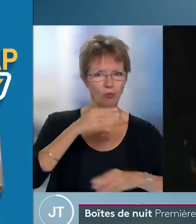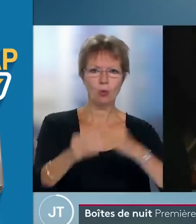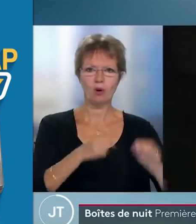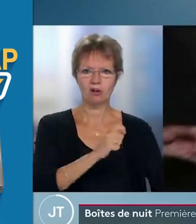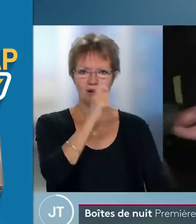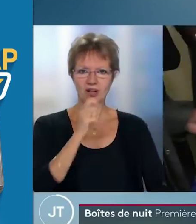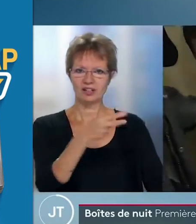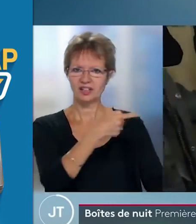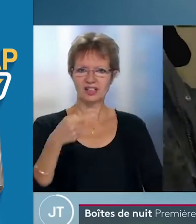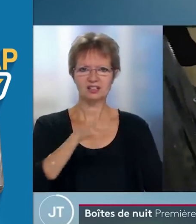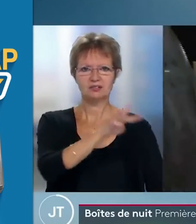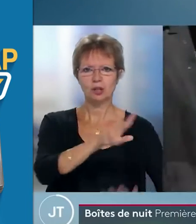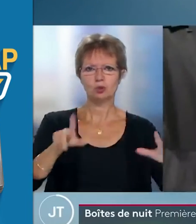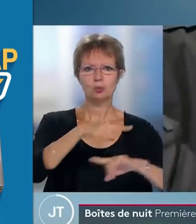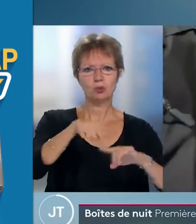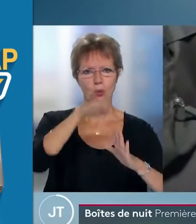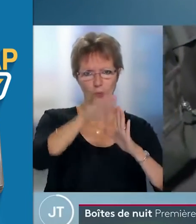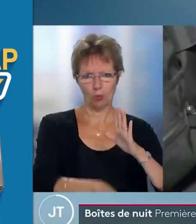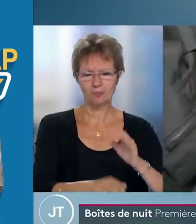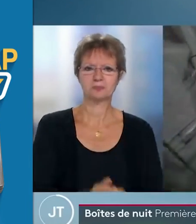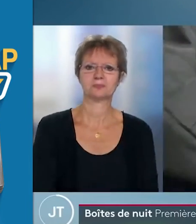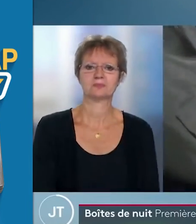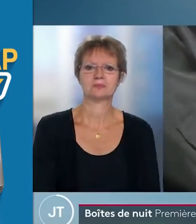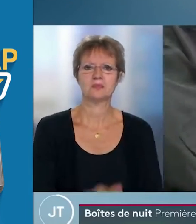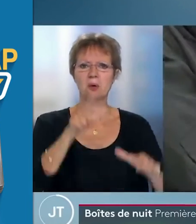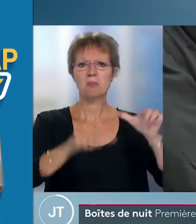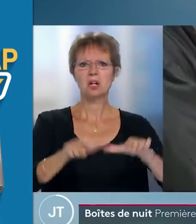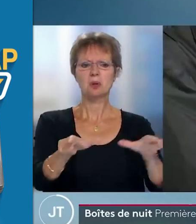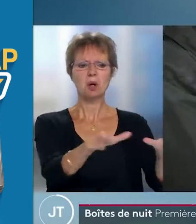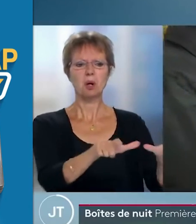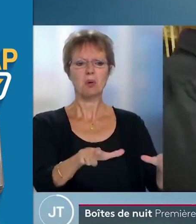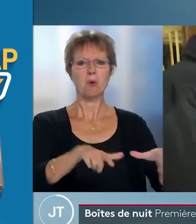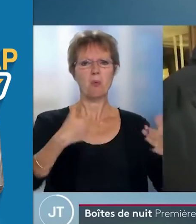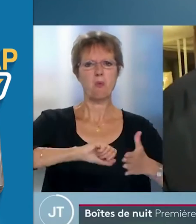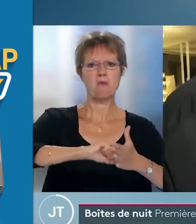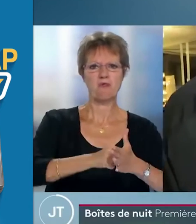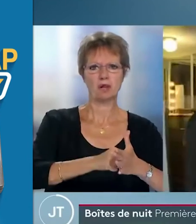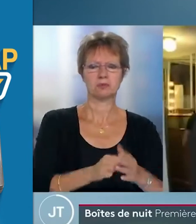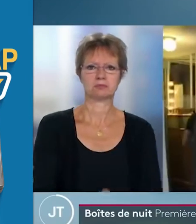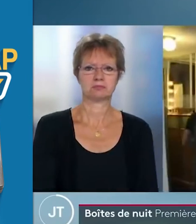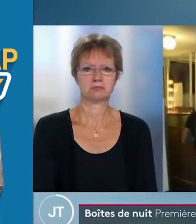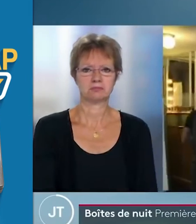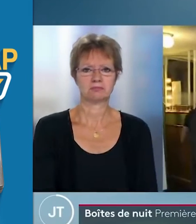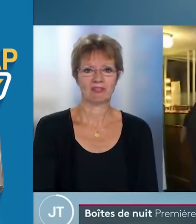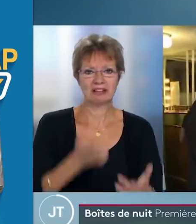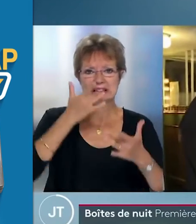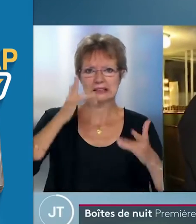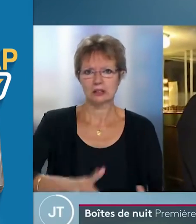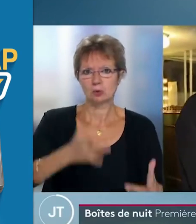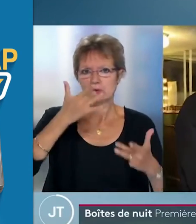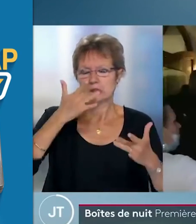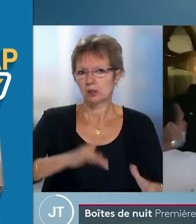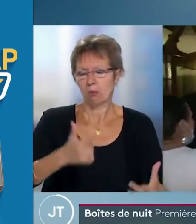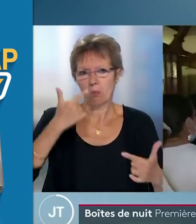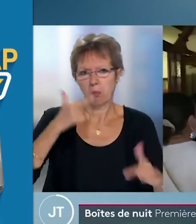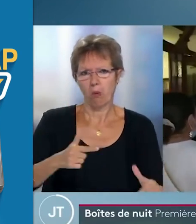test négatif de moins de 48 heures. Les videurs sont intransigeants. Non, je l'ai pas. Et les déceptions nombreuses.